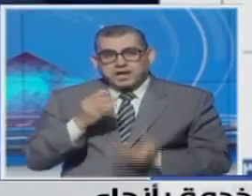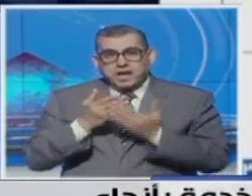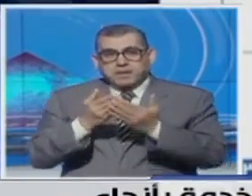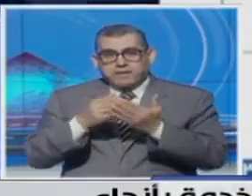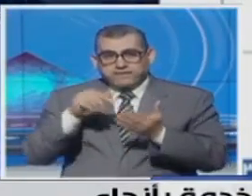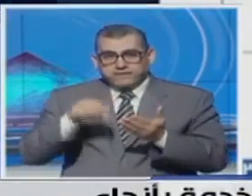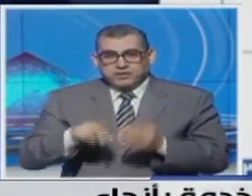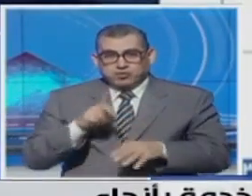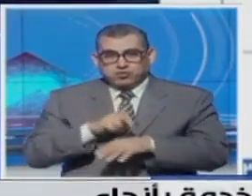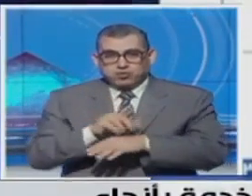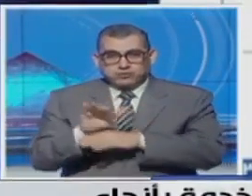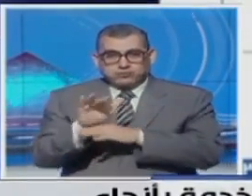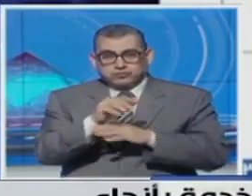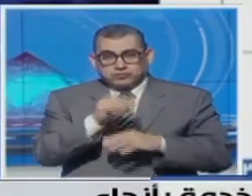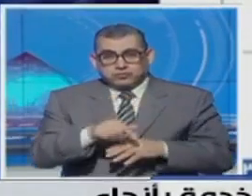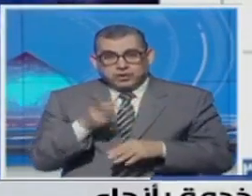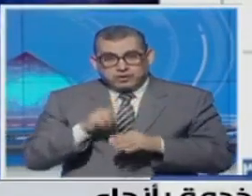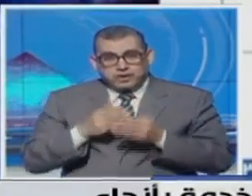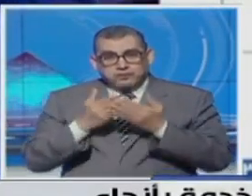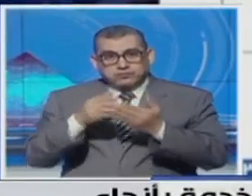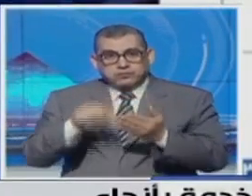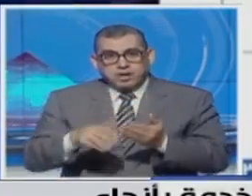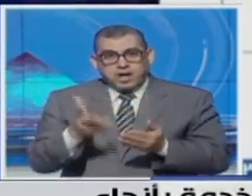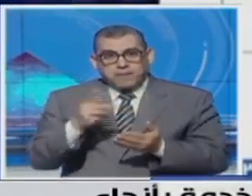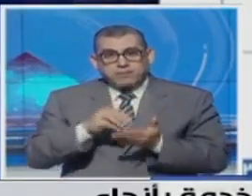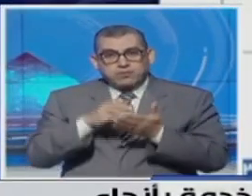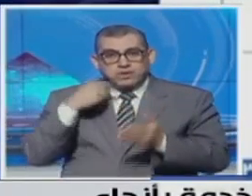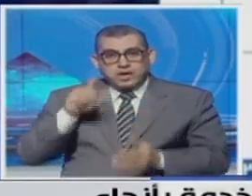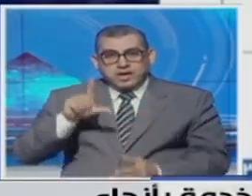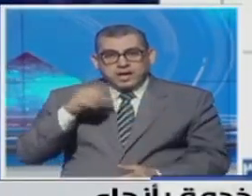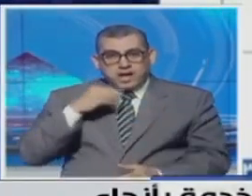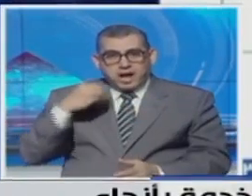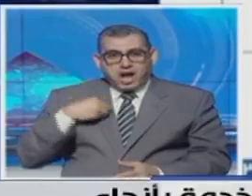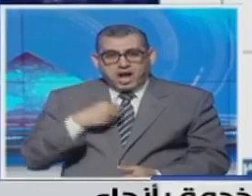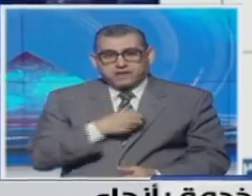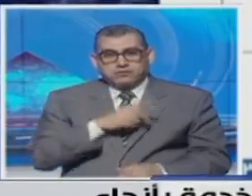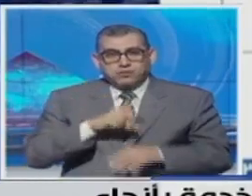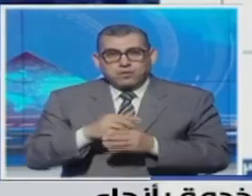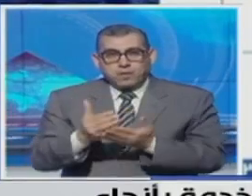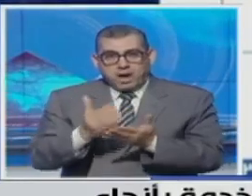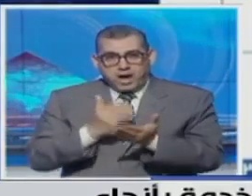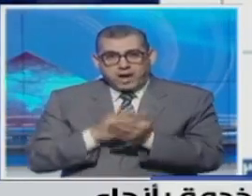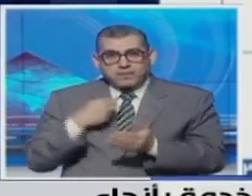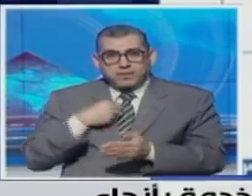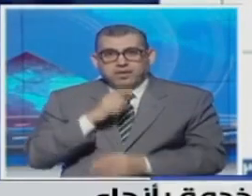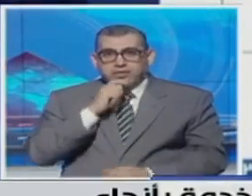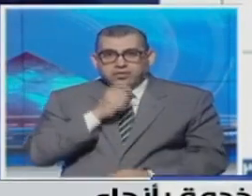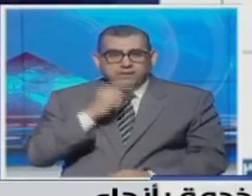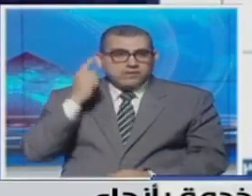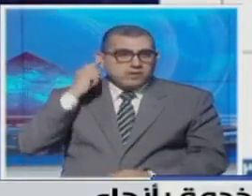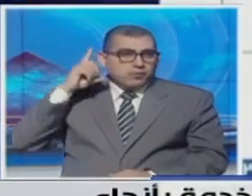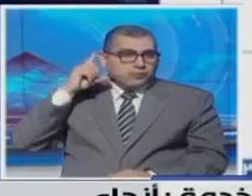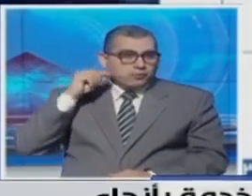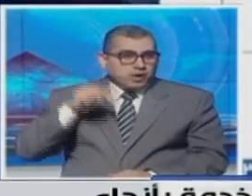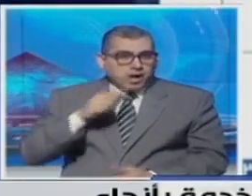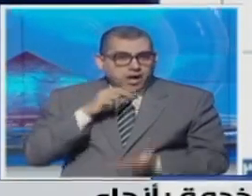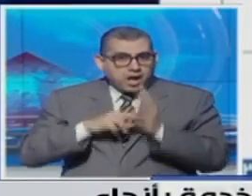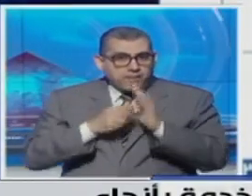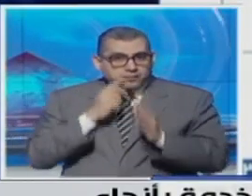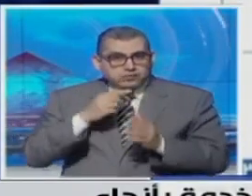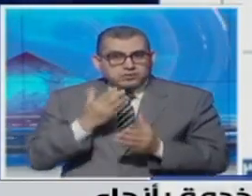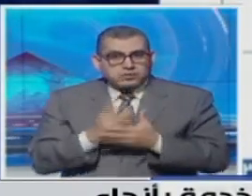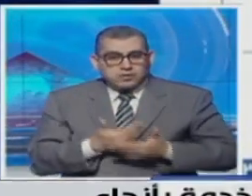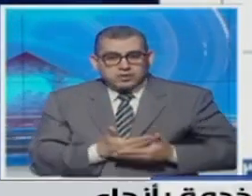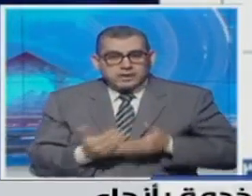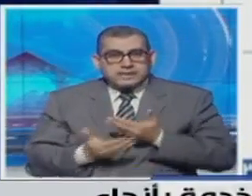25,458 خدمة. كما قدمت خدمات مبادرة الرئيس للكشف المبكر وعلاج ضعف وفقدان السمع لدى